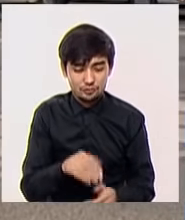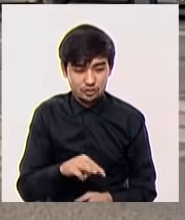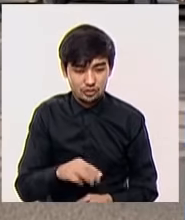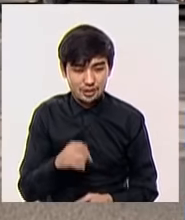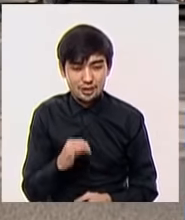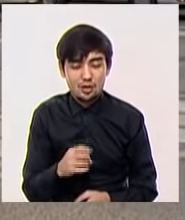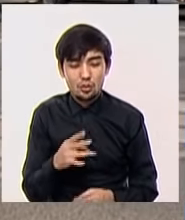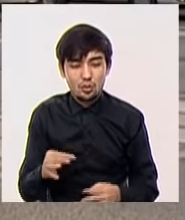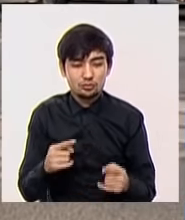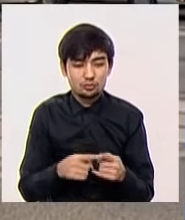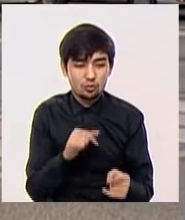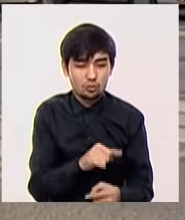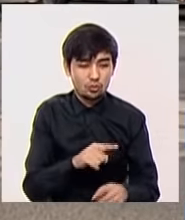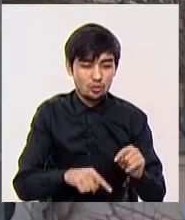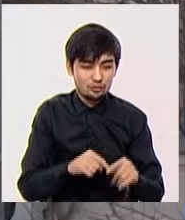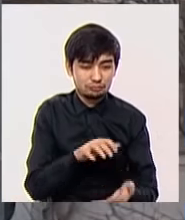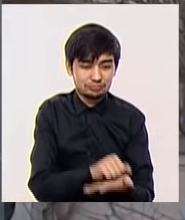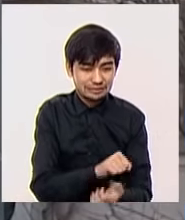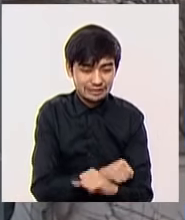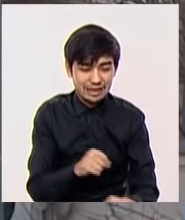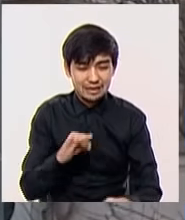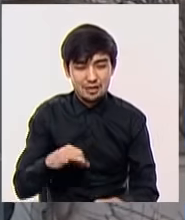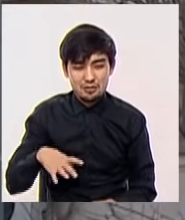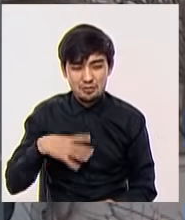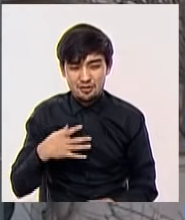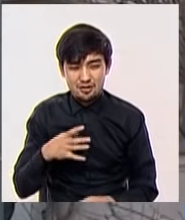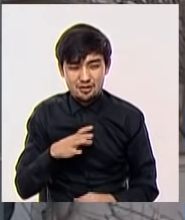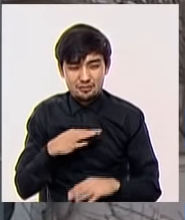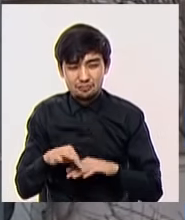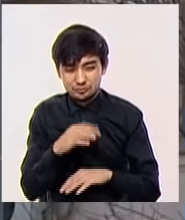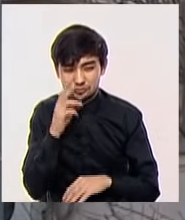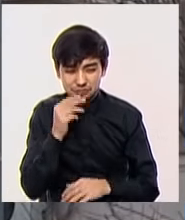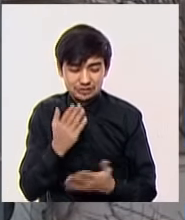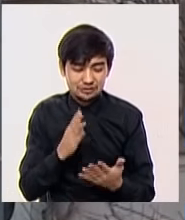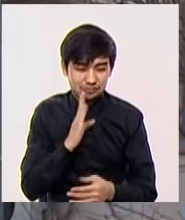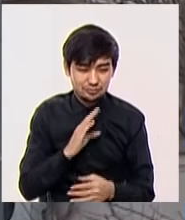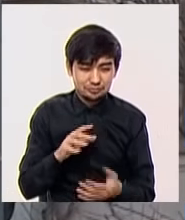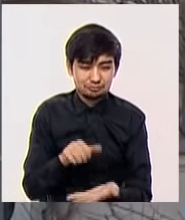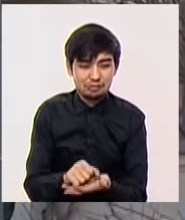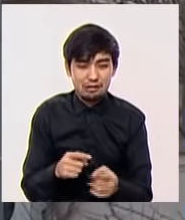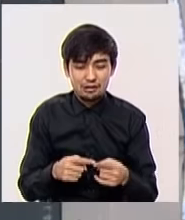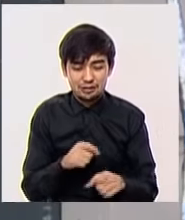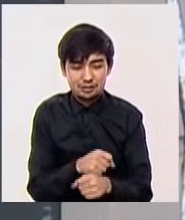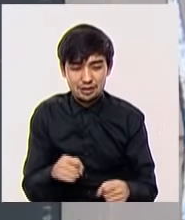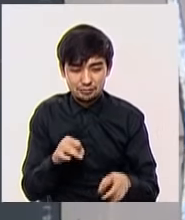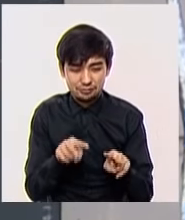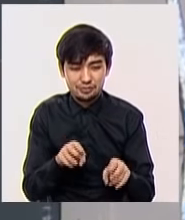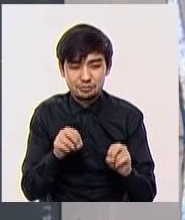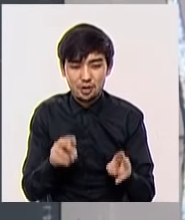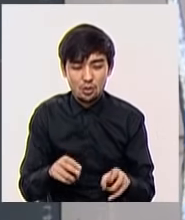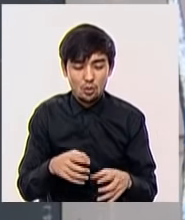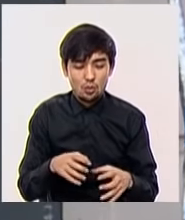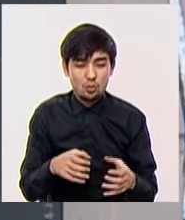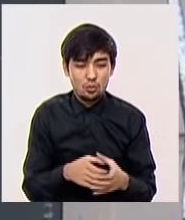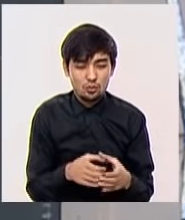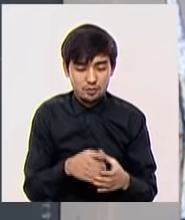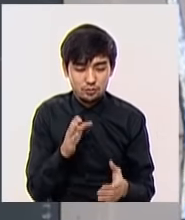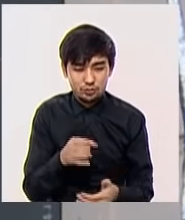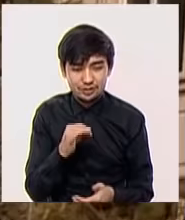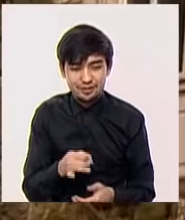нельзя снимать жилье у родственников и даже у бывших супругов а также пересдавать его за этим будут следить мониторинговые группы кроме того у